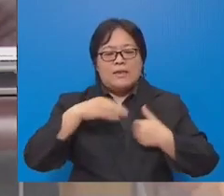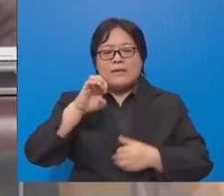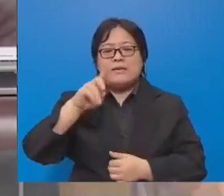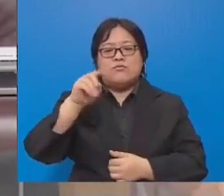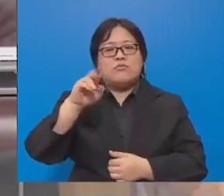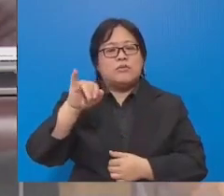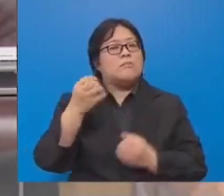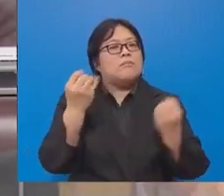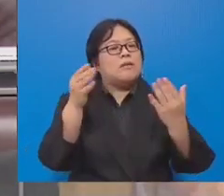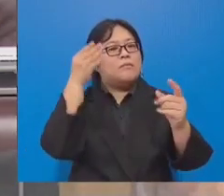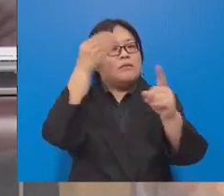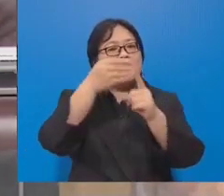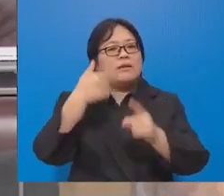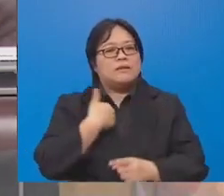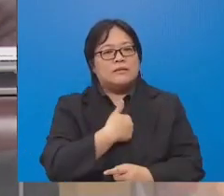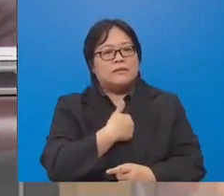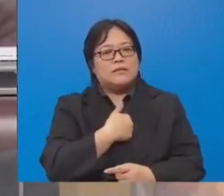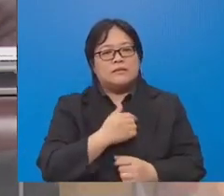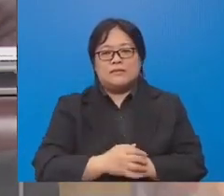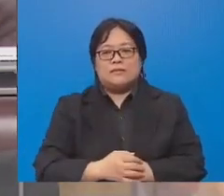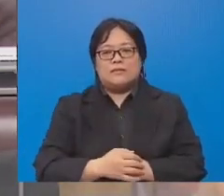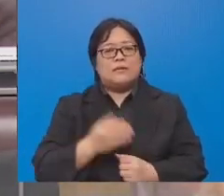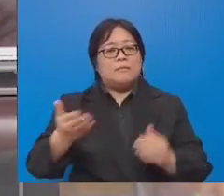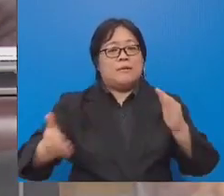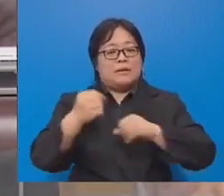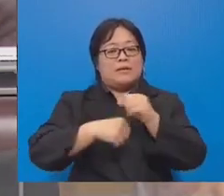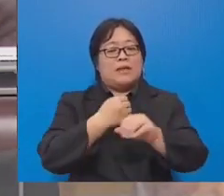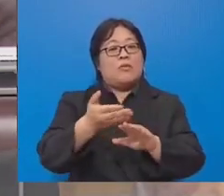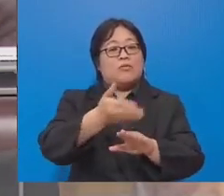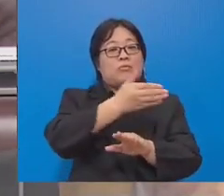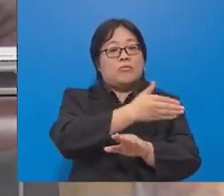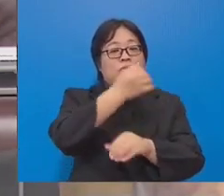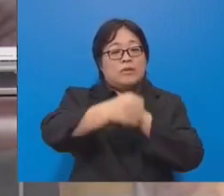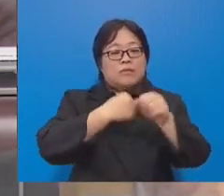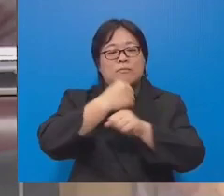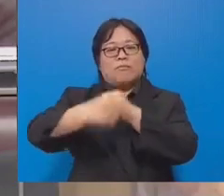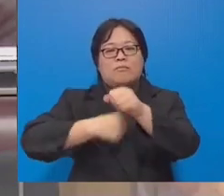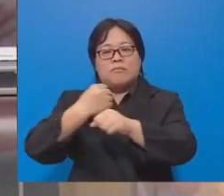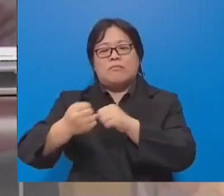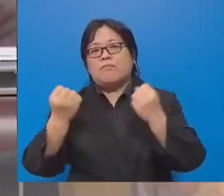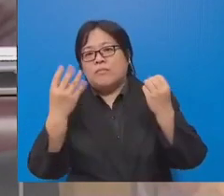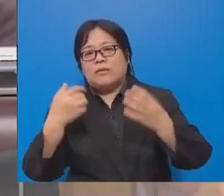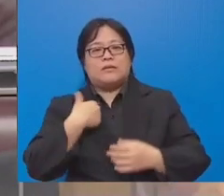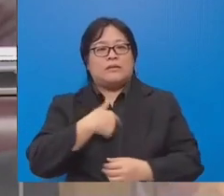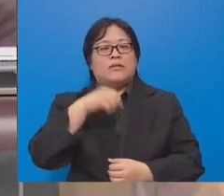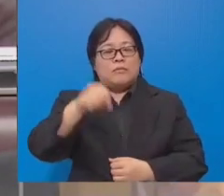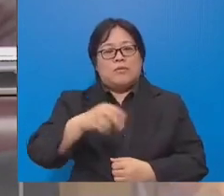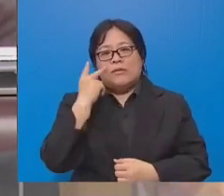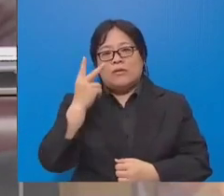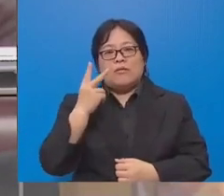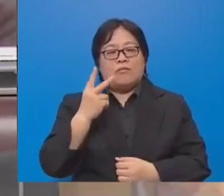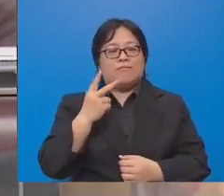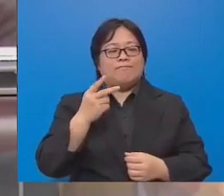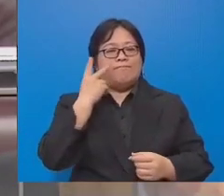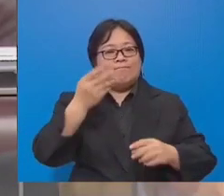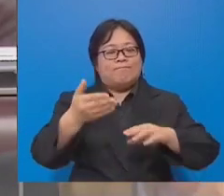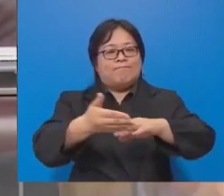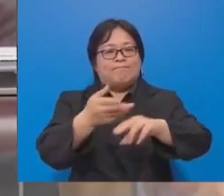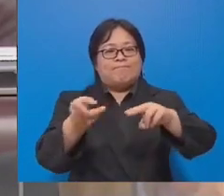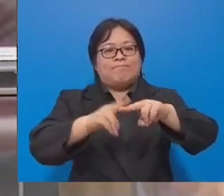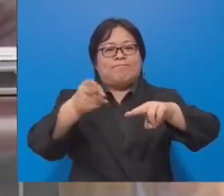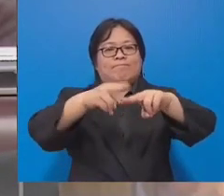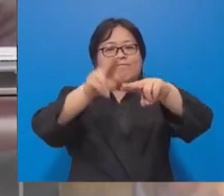Bapa sasaran kita dalam ke dalam tahun sasaran tiap-tiap Tahun berapa kita boleh tengok kenaikan kenaikan